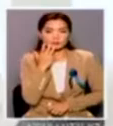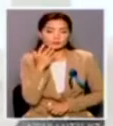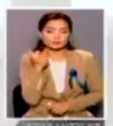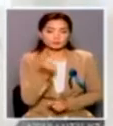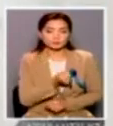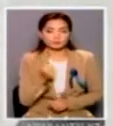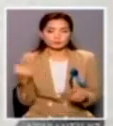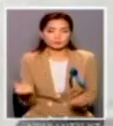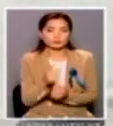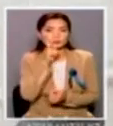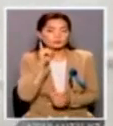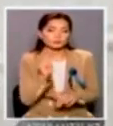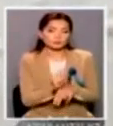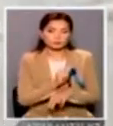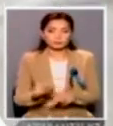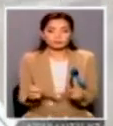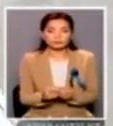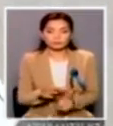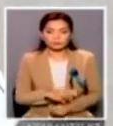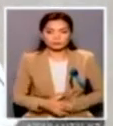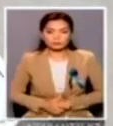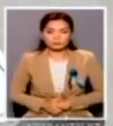хорошим наставником для молодых ее коллег.